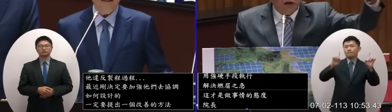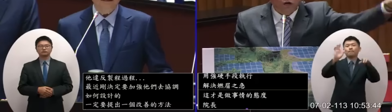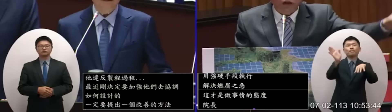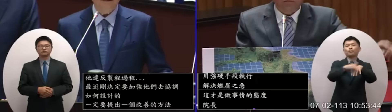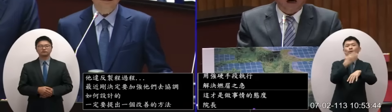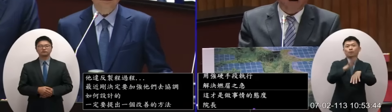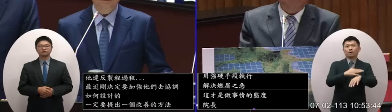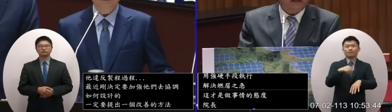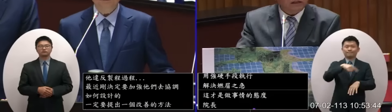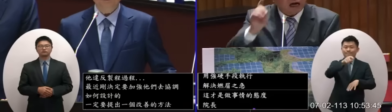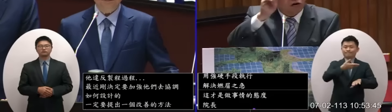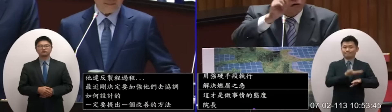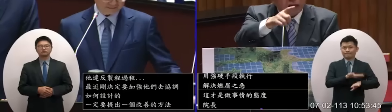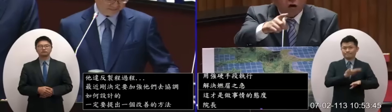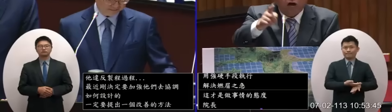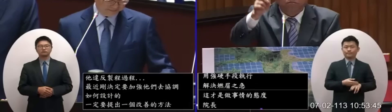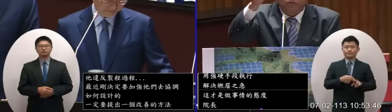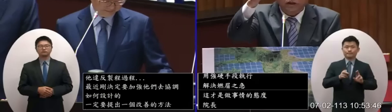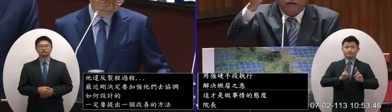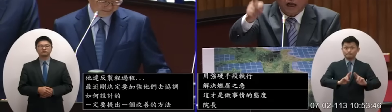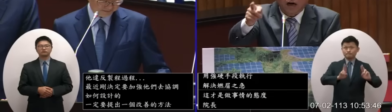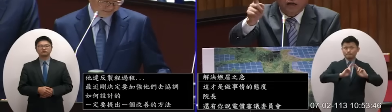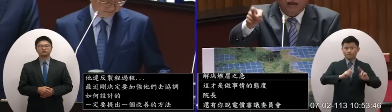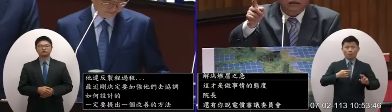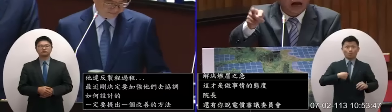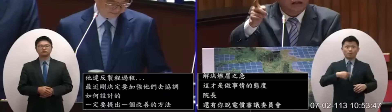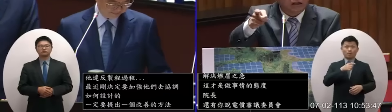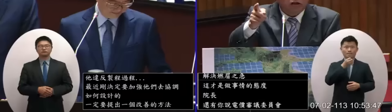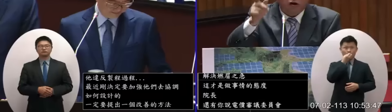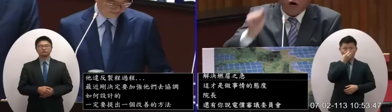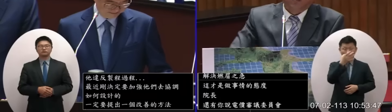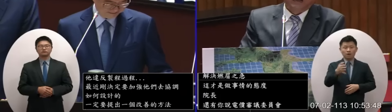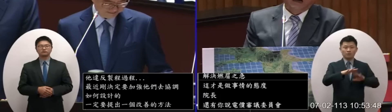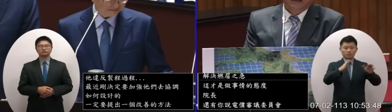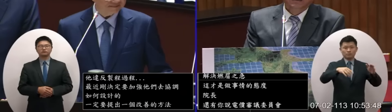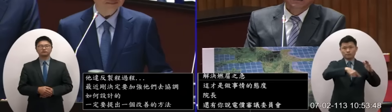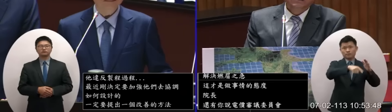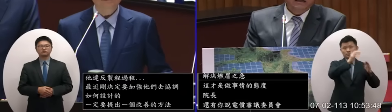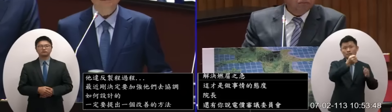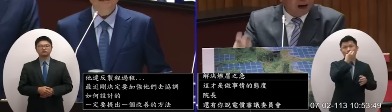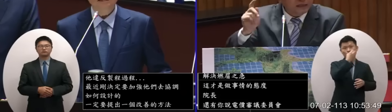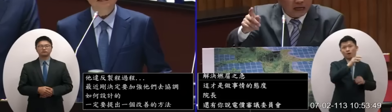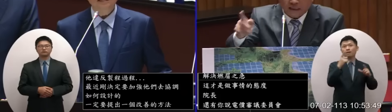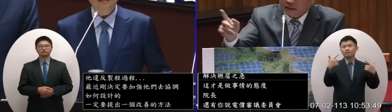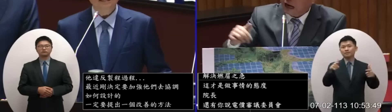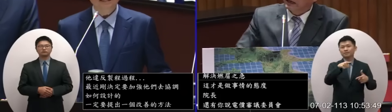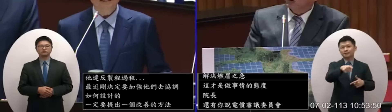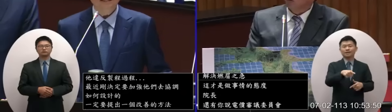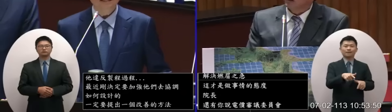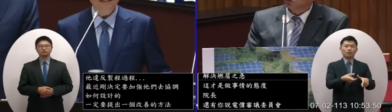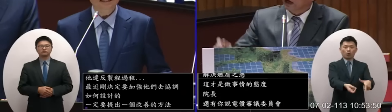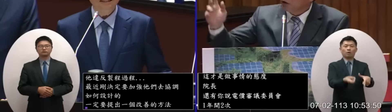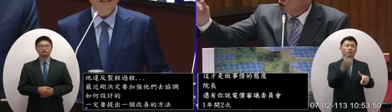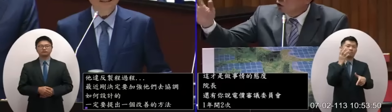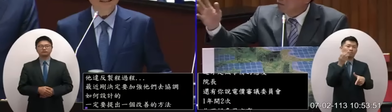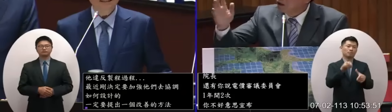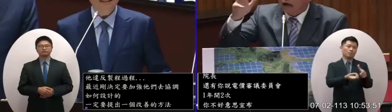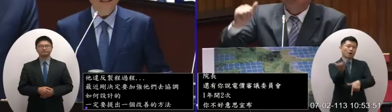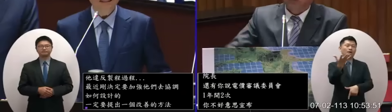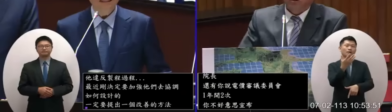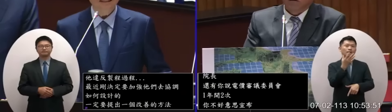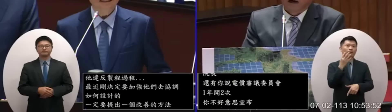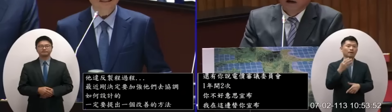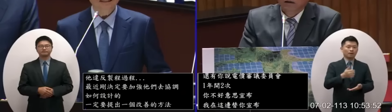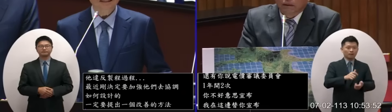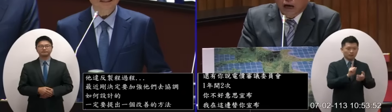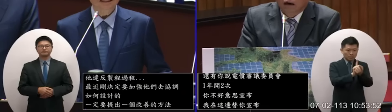啦，吼、哦！这贾良家讲的，唔是德英台院长讲的啦，伊歹势伫遮安尼讲啦，对遐委员无够尊重啦，